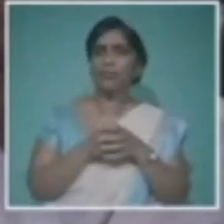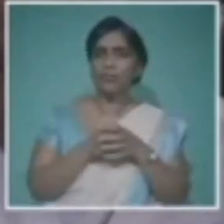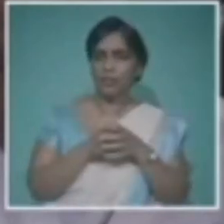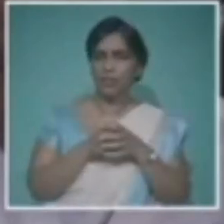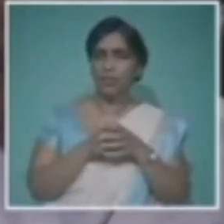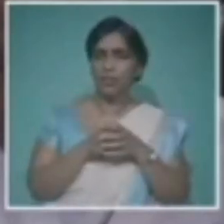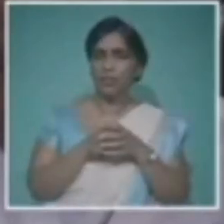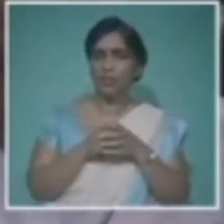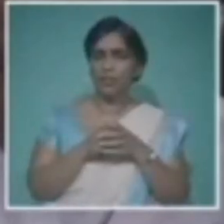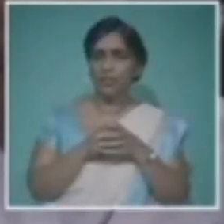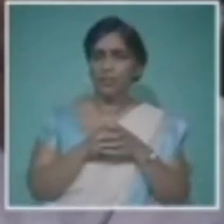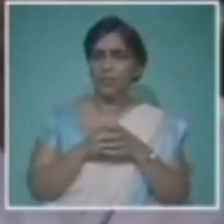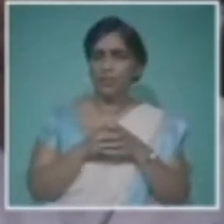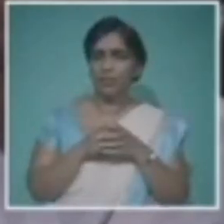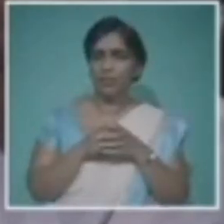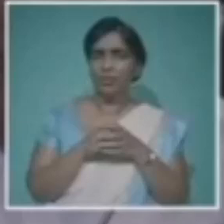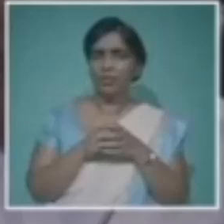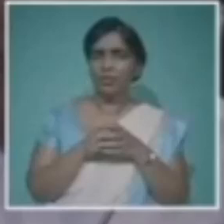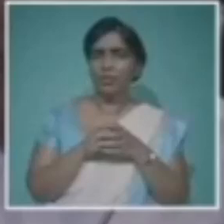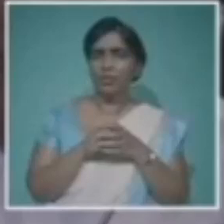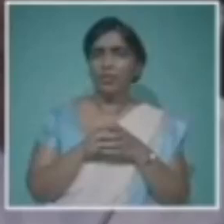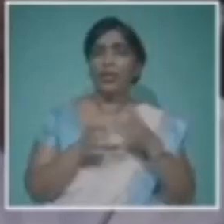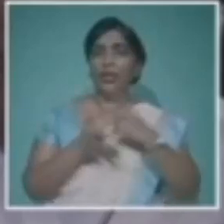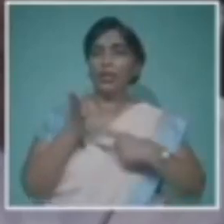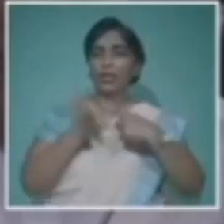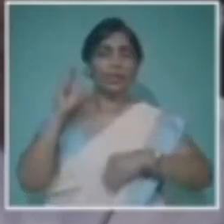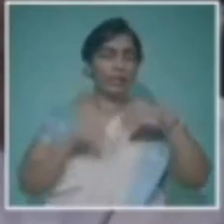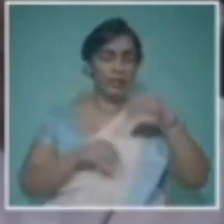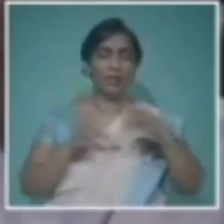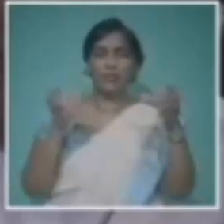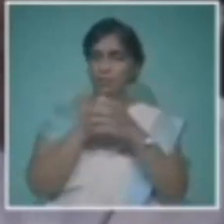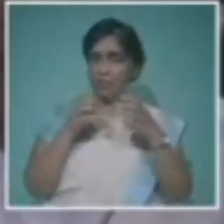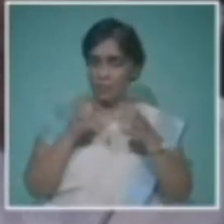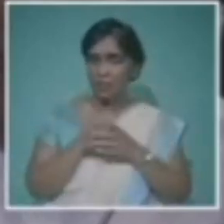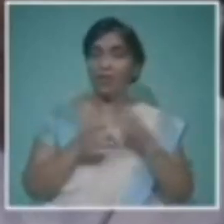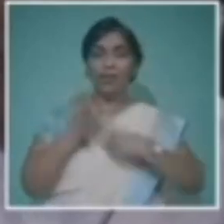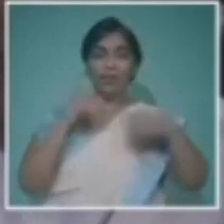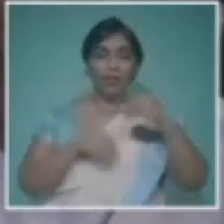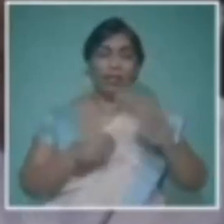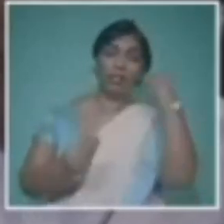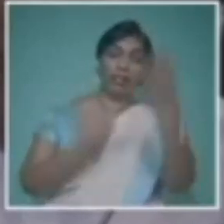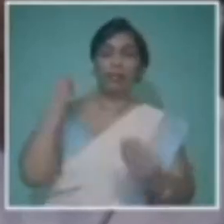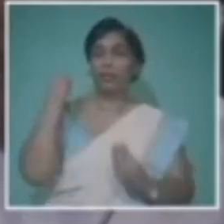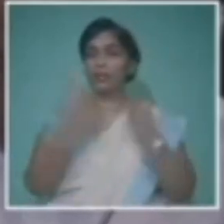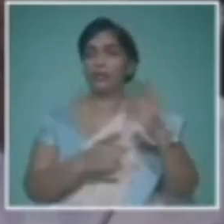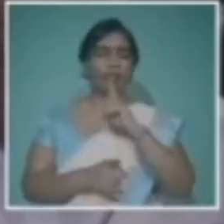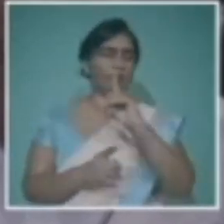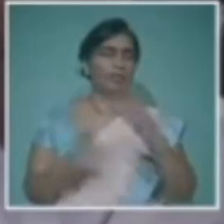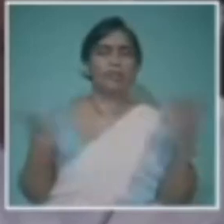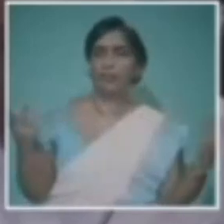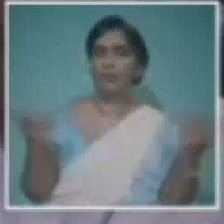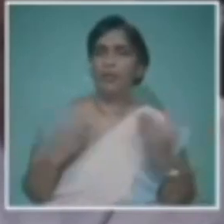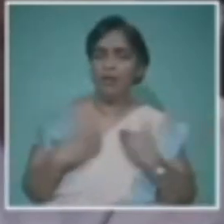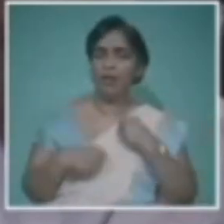යන කරමුතු. තප්පර කිපයක් දෙන්න. දේශපාලන පක්ෂවලට ඇවිල්ලා මැතිවරණවලදී අරක දෙන්නම් මේක දෙන්නම් කියන්න බෑ. එහෙනම්